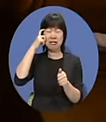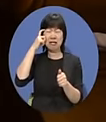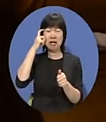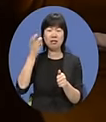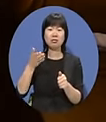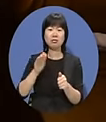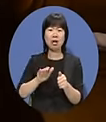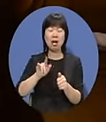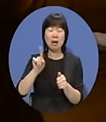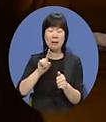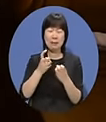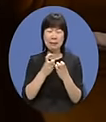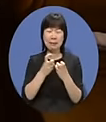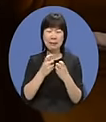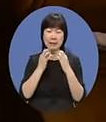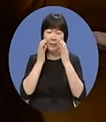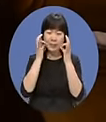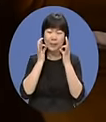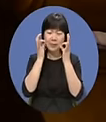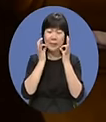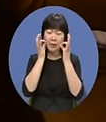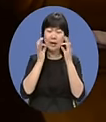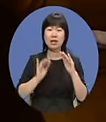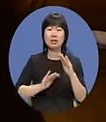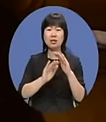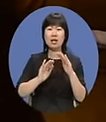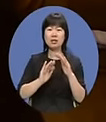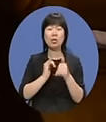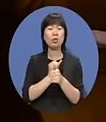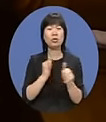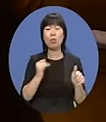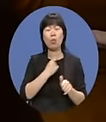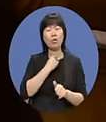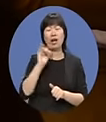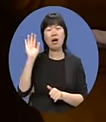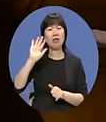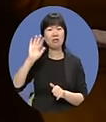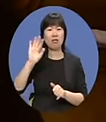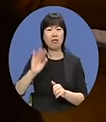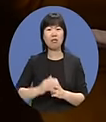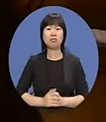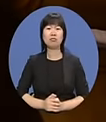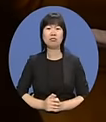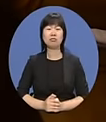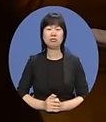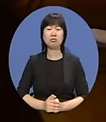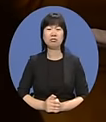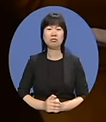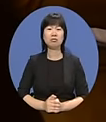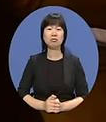그래도 무슨 수를 써서라도 가정만은 지키고 싶습니다.